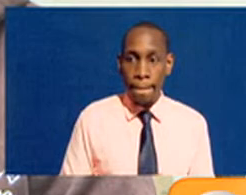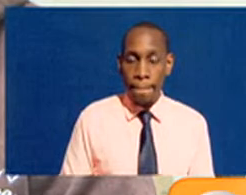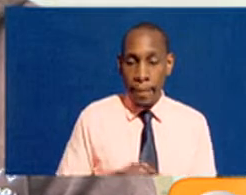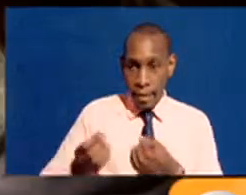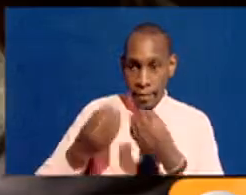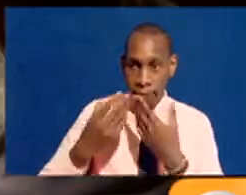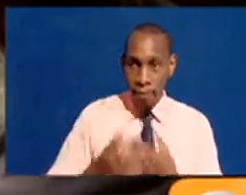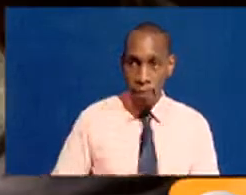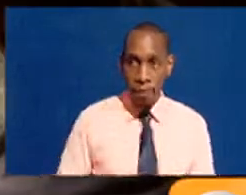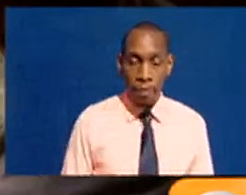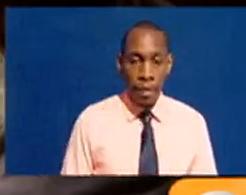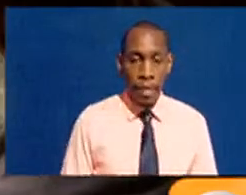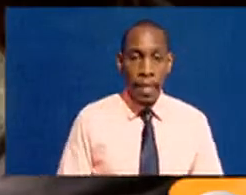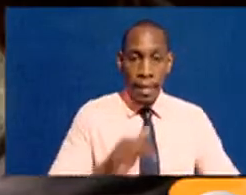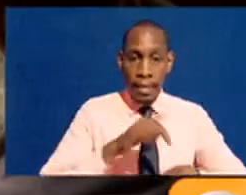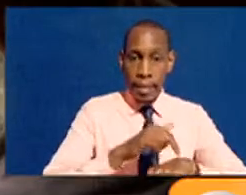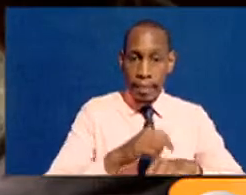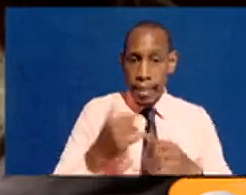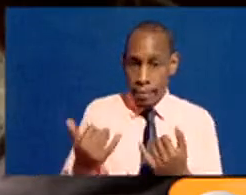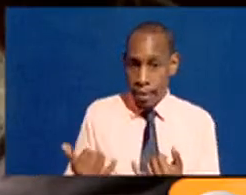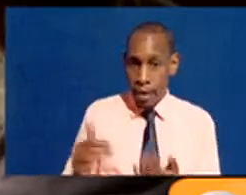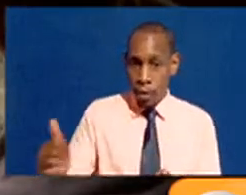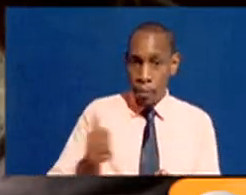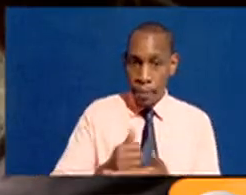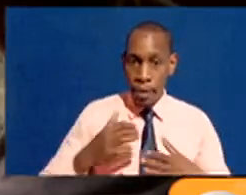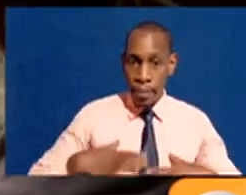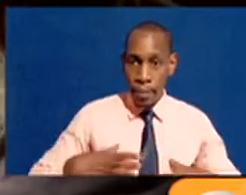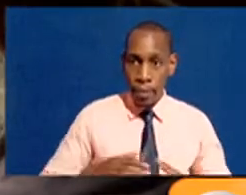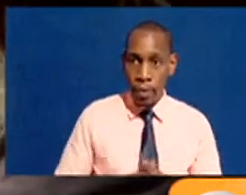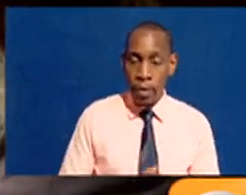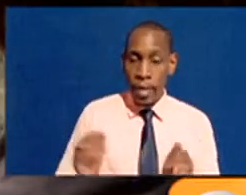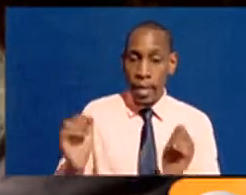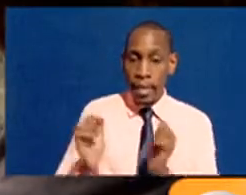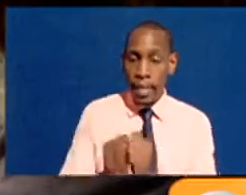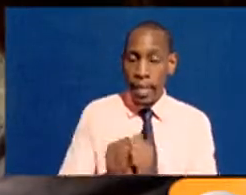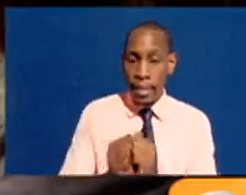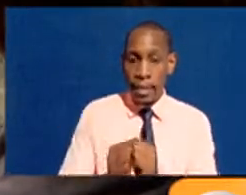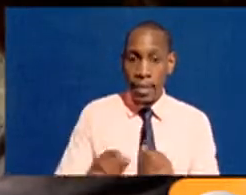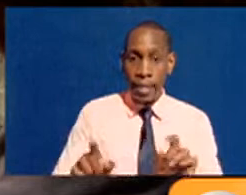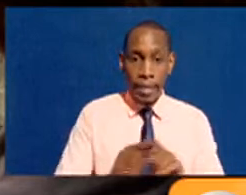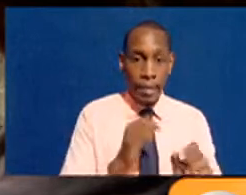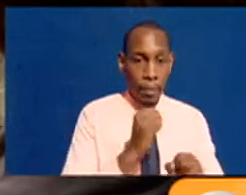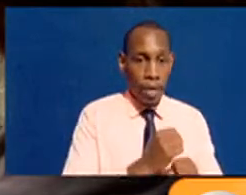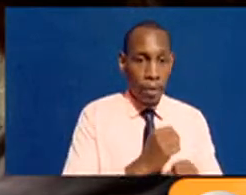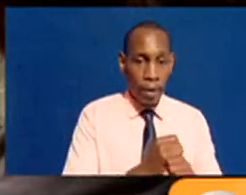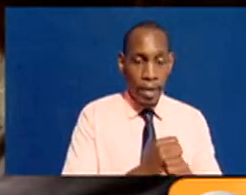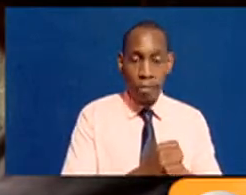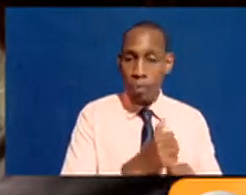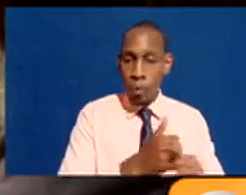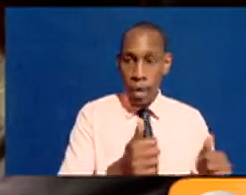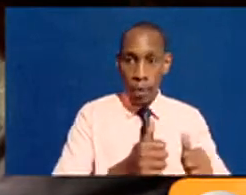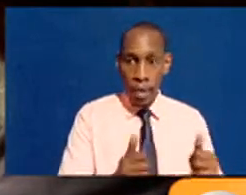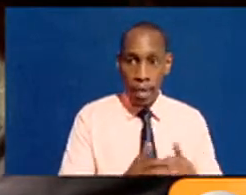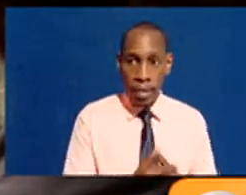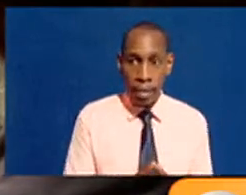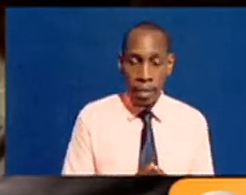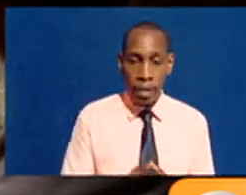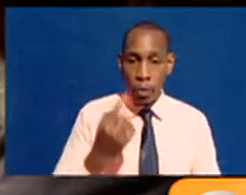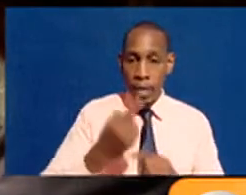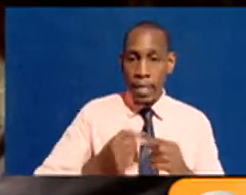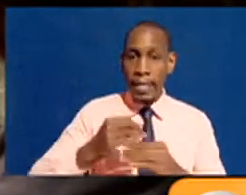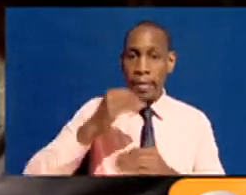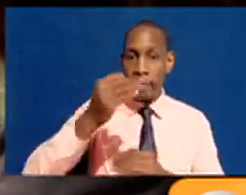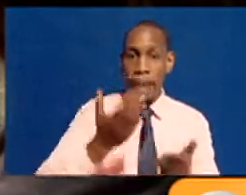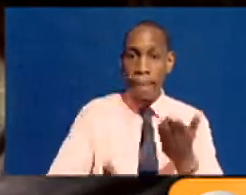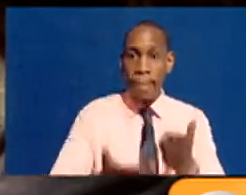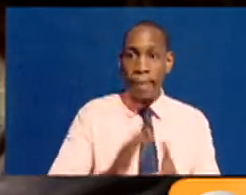anaambia. Kwa hivi sasa umeajiri watu zaidi ya 10 na unafanya shughuli zako vizuri tu. Katika miaka ijayo,